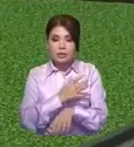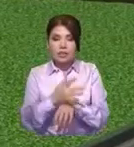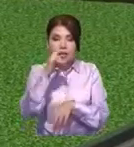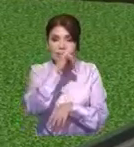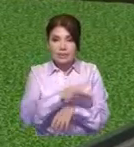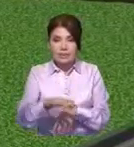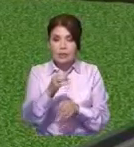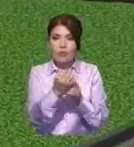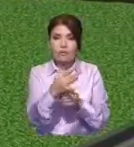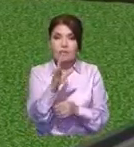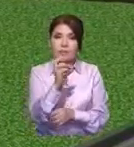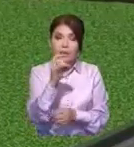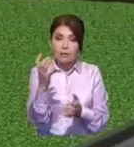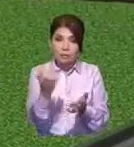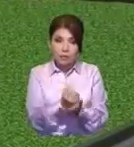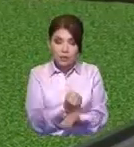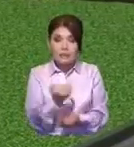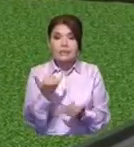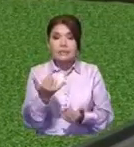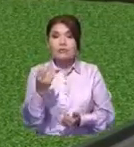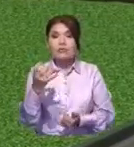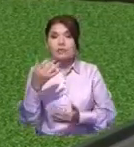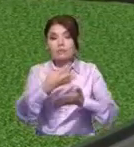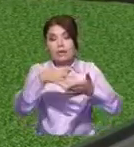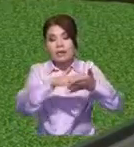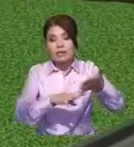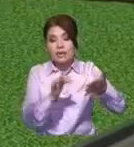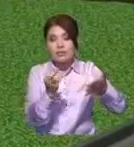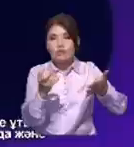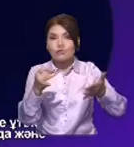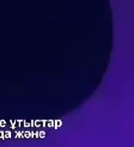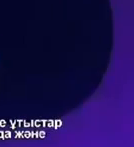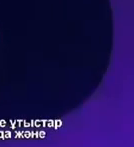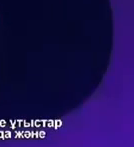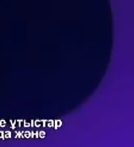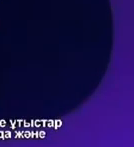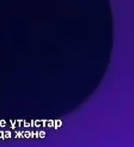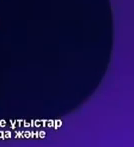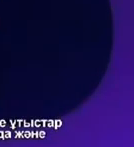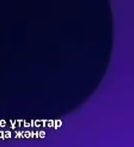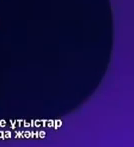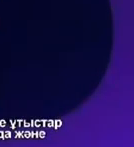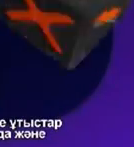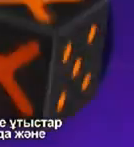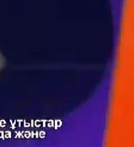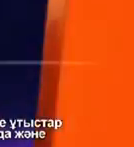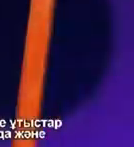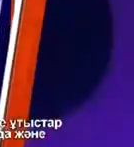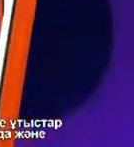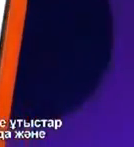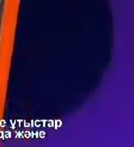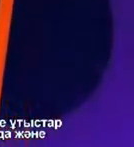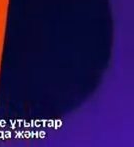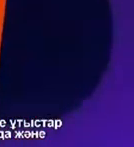Қазақстан 15 ұпай жинап, қазір турнир кестесінде H тобында 3-ші орында тұр. X5-ті ойнауды бастау оңай.